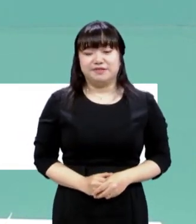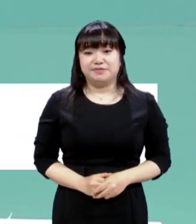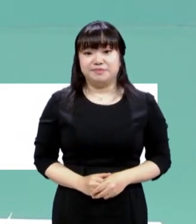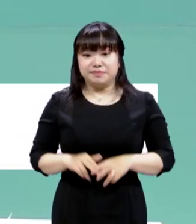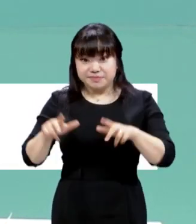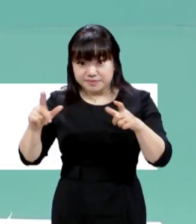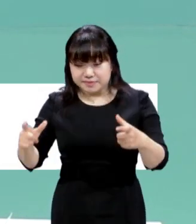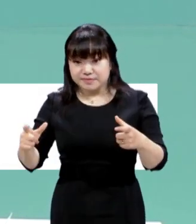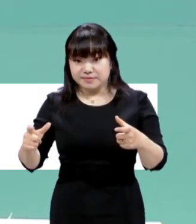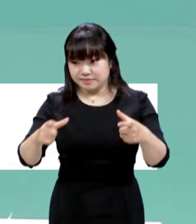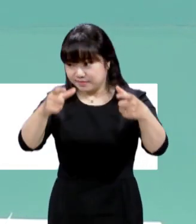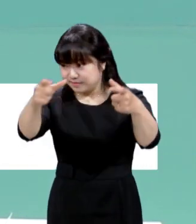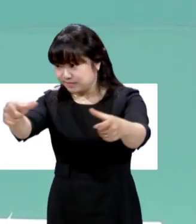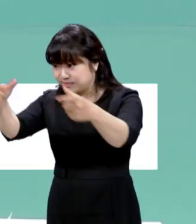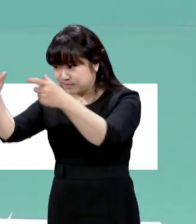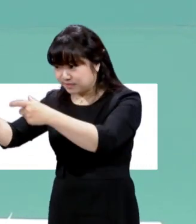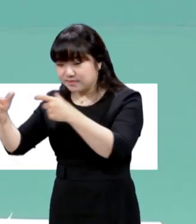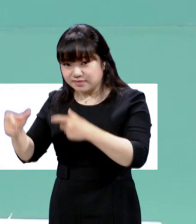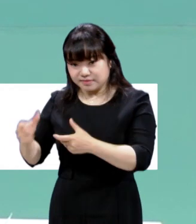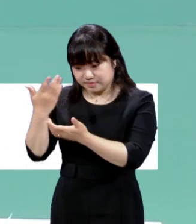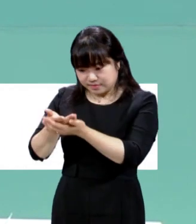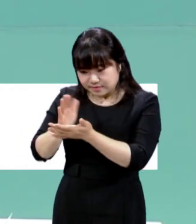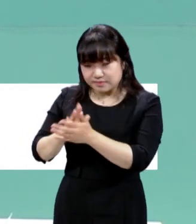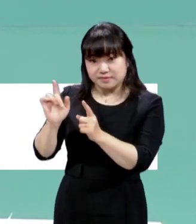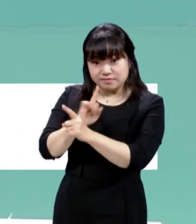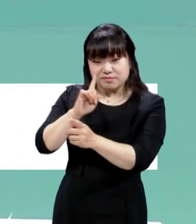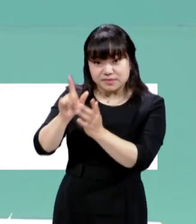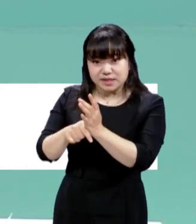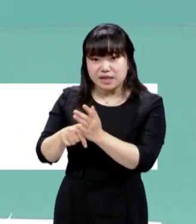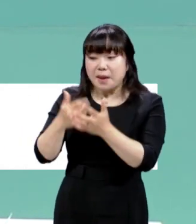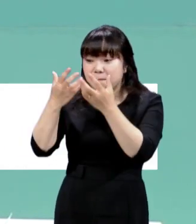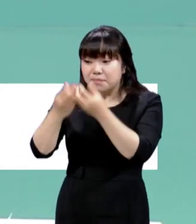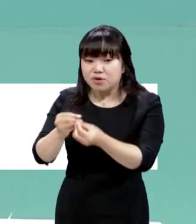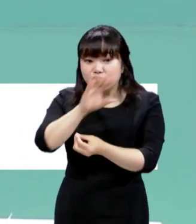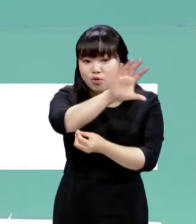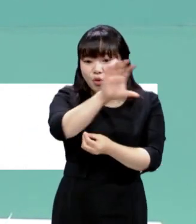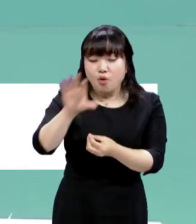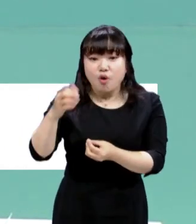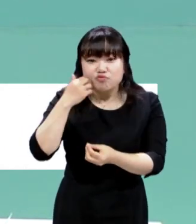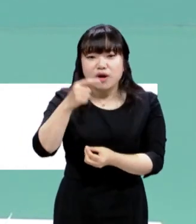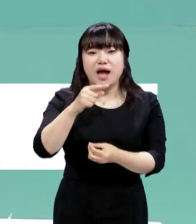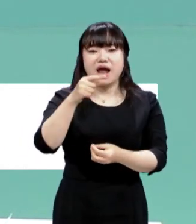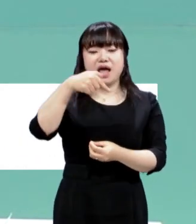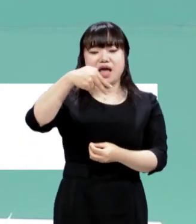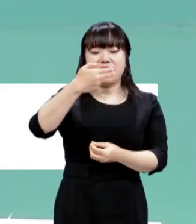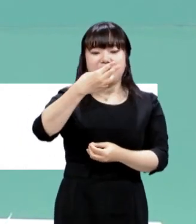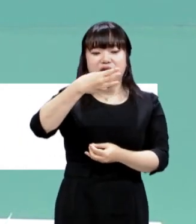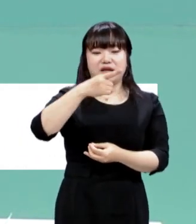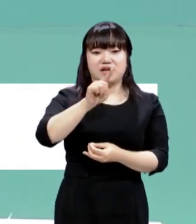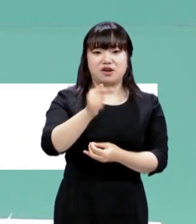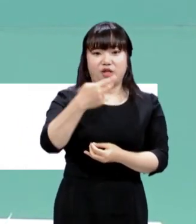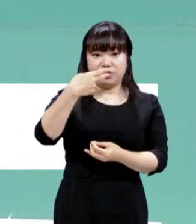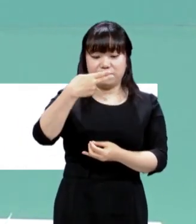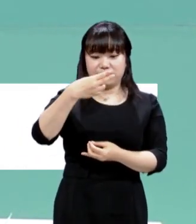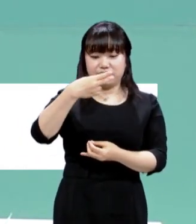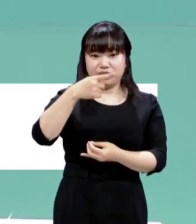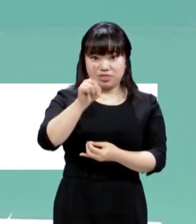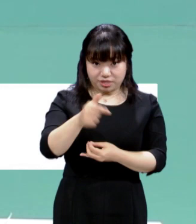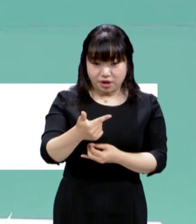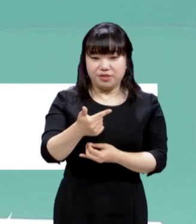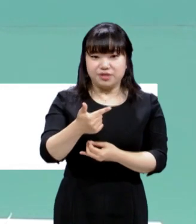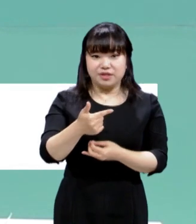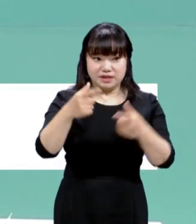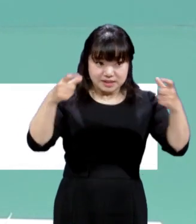지구 무다리 계획을 수립할 때 런던의 하이드 파크를 모델로 할 것을 생각하고